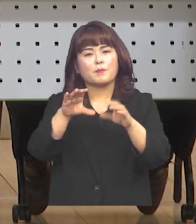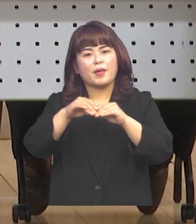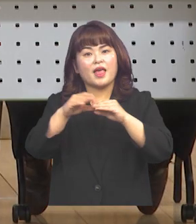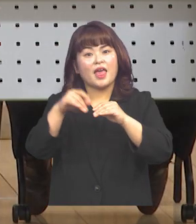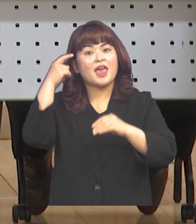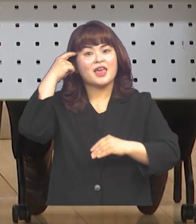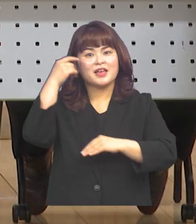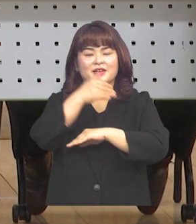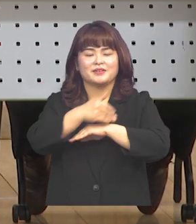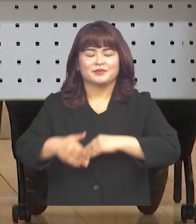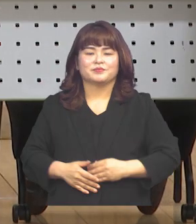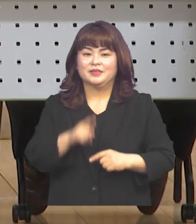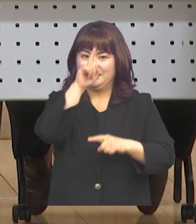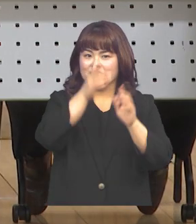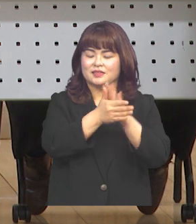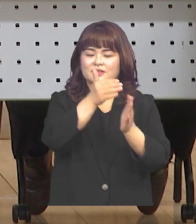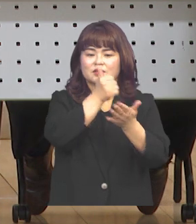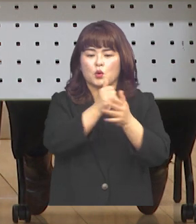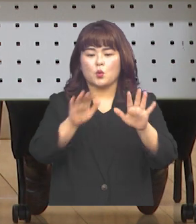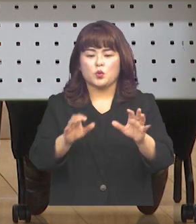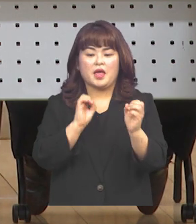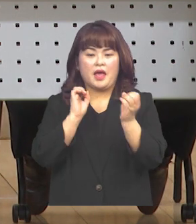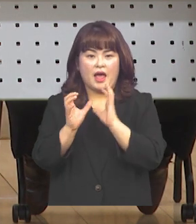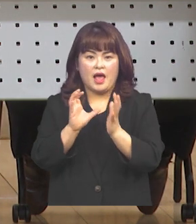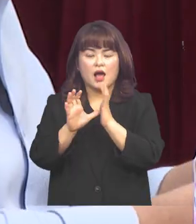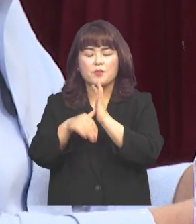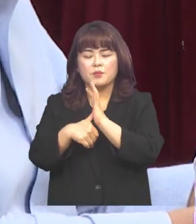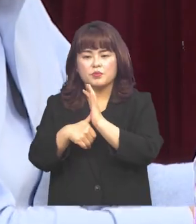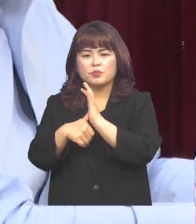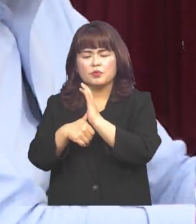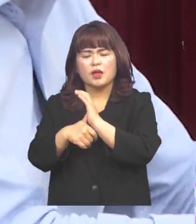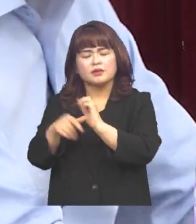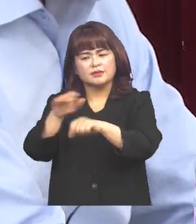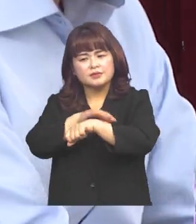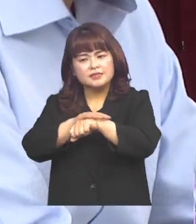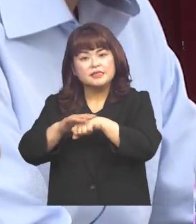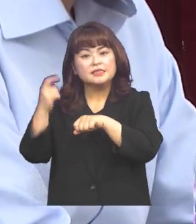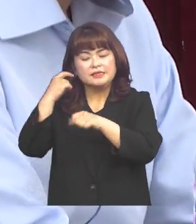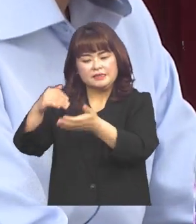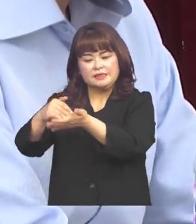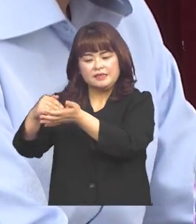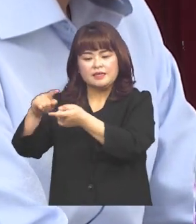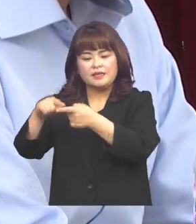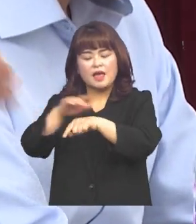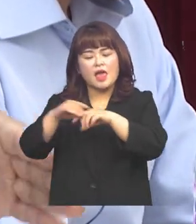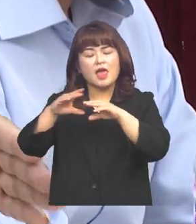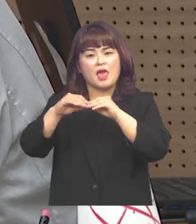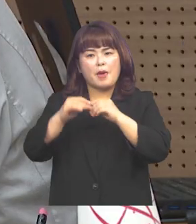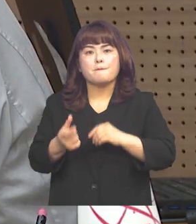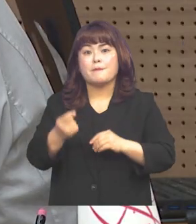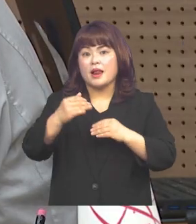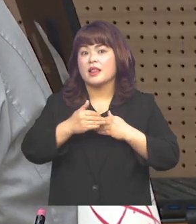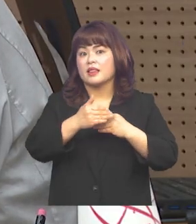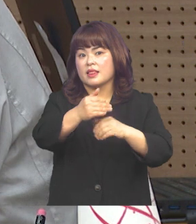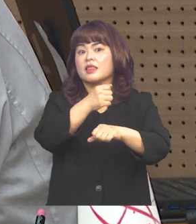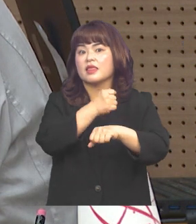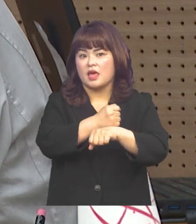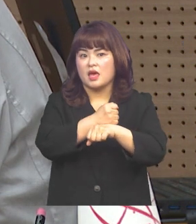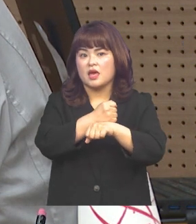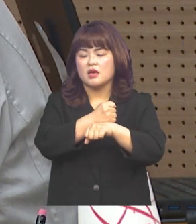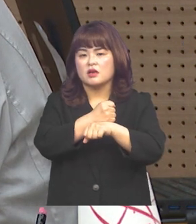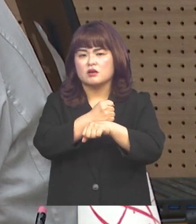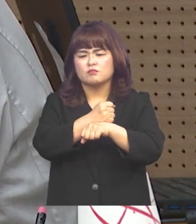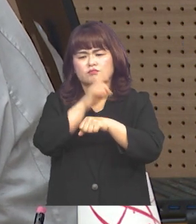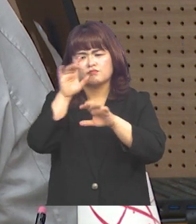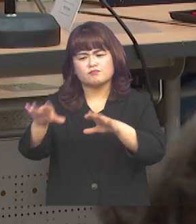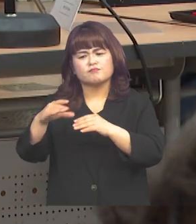거. 이상일 시장은 오늘 간담회에서 나온 의견들을 잘 검토해 해결해 나갈 수 있는 부분은 속도를 내서